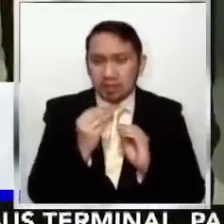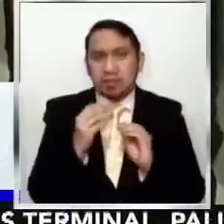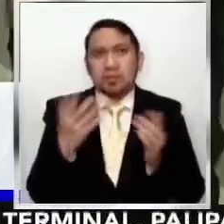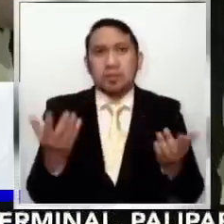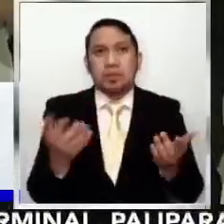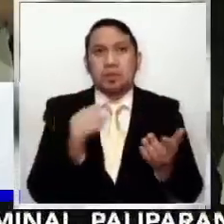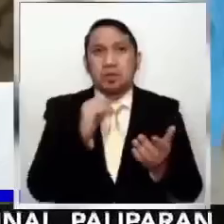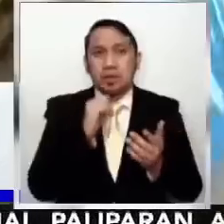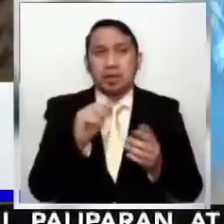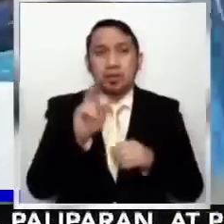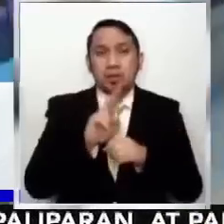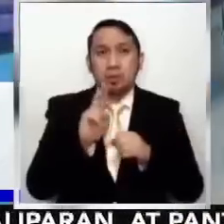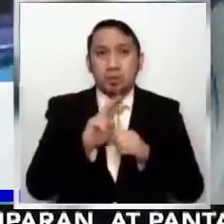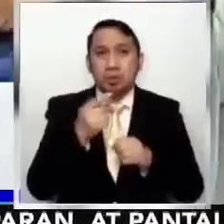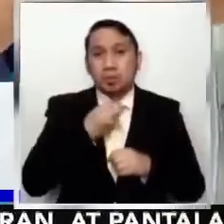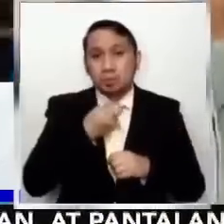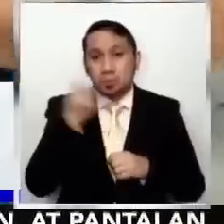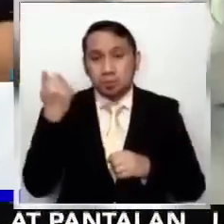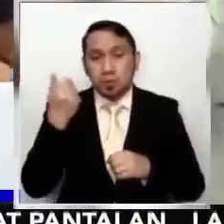mask sa bus.